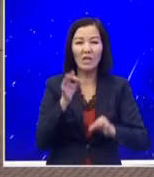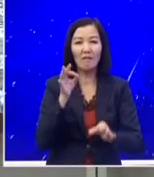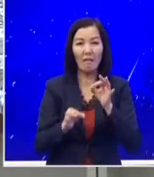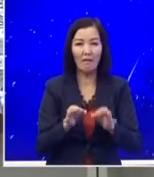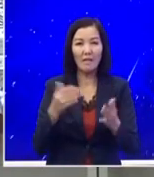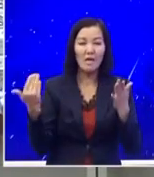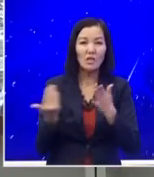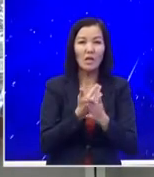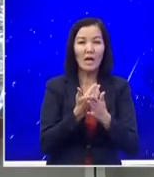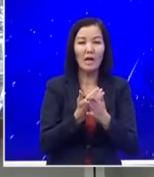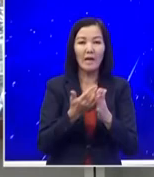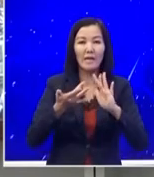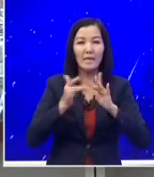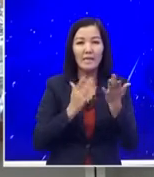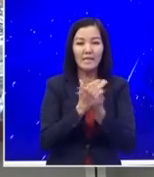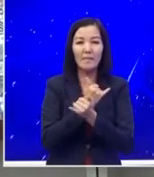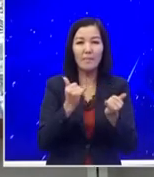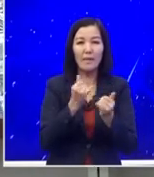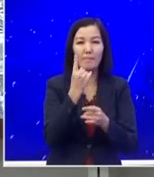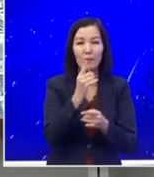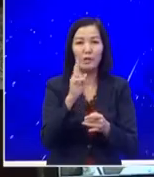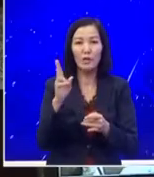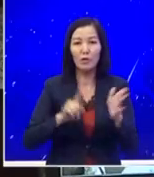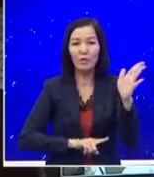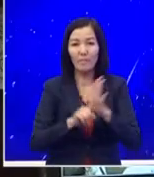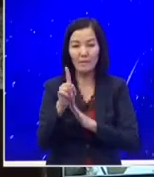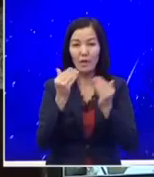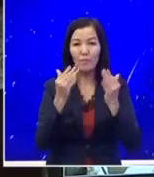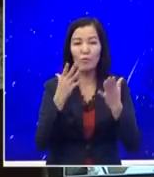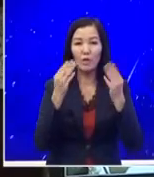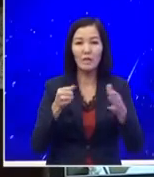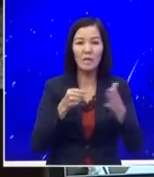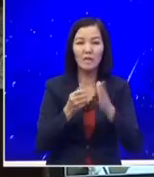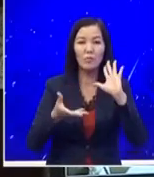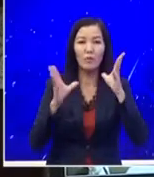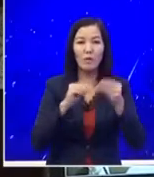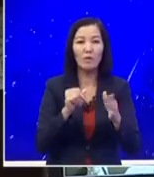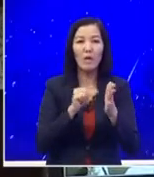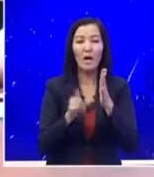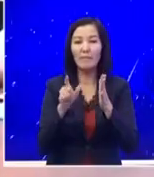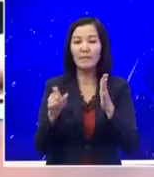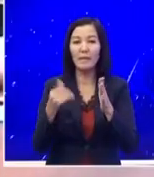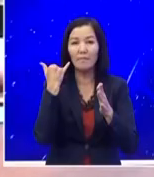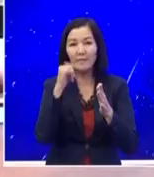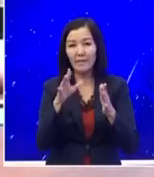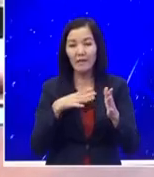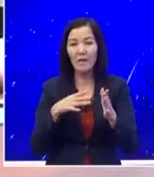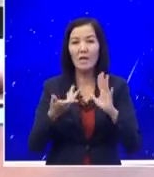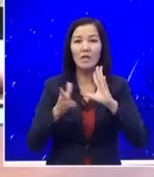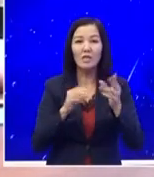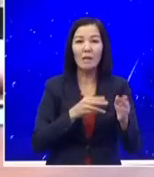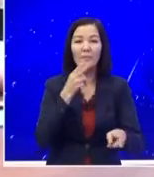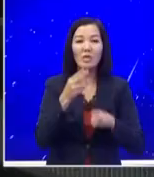егжей-тегжейлі талқыланды. Жаңа желі өз қызметін 1 қыркүйекте бастаған. Бүгінге дейін республика бойынша 60 адам жүгініпті.